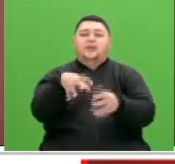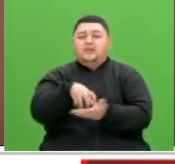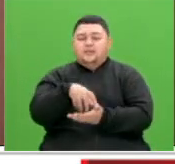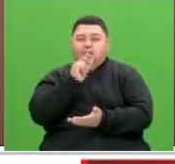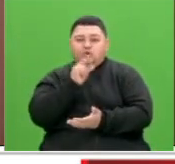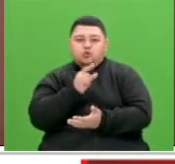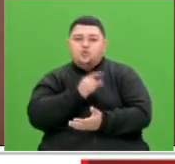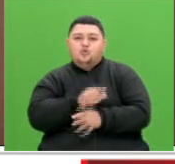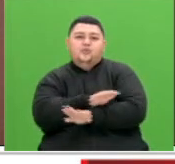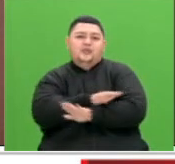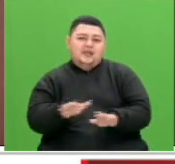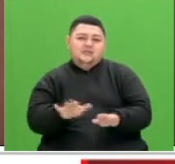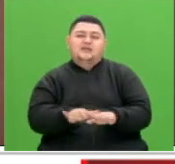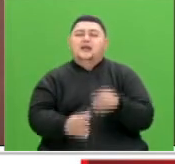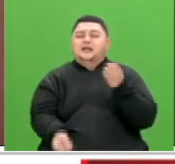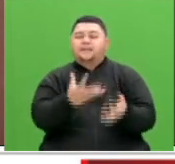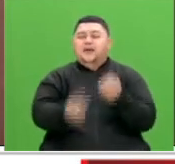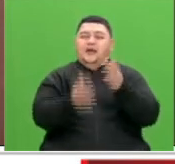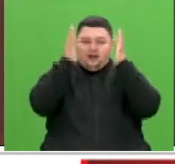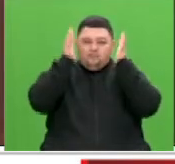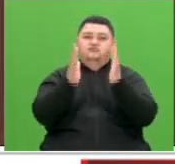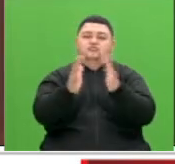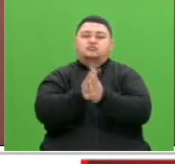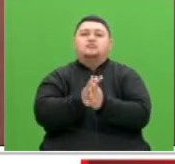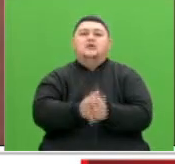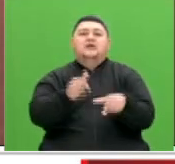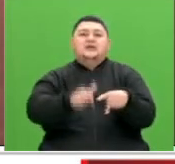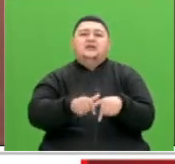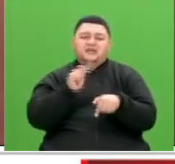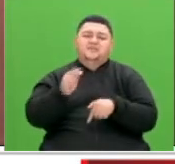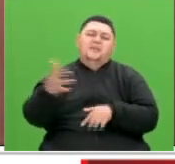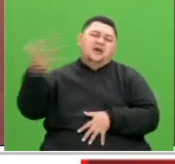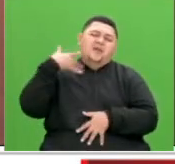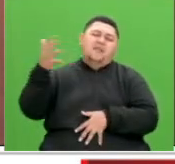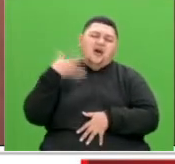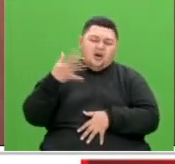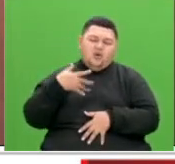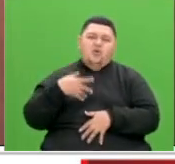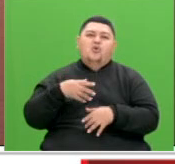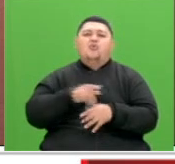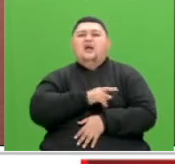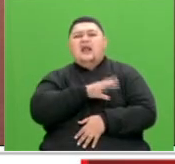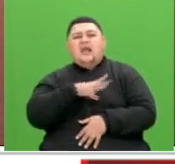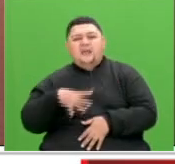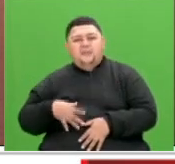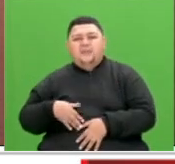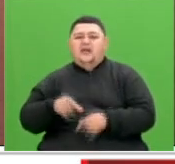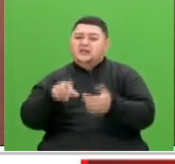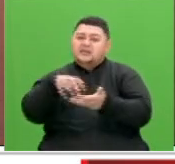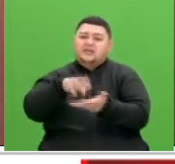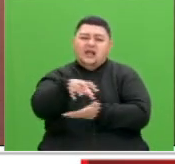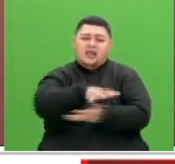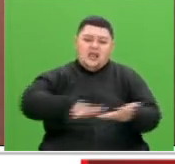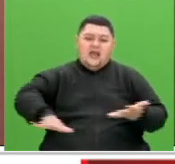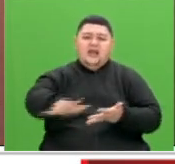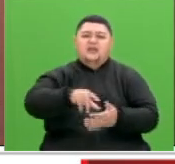penanggulangan kebakaran lahan. Namun kebakaran lahan ini akibat kemarau panjang ini menyebabkan titik-titik yang mudah terbakar